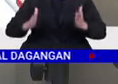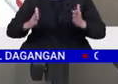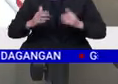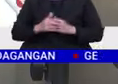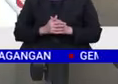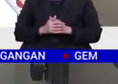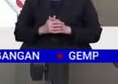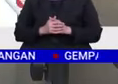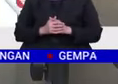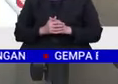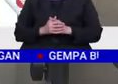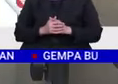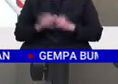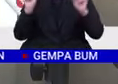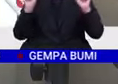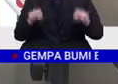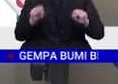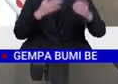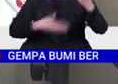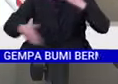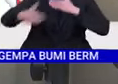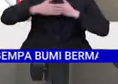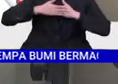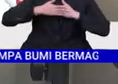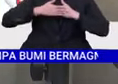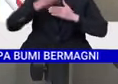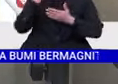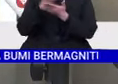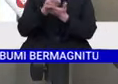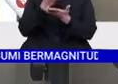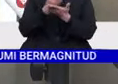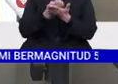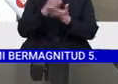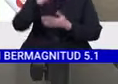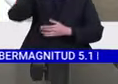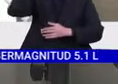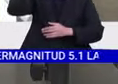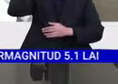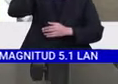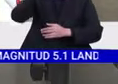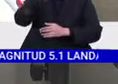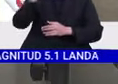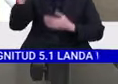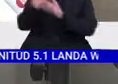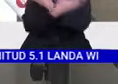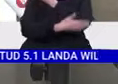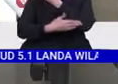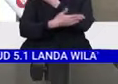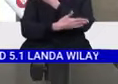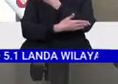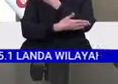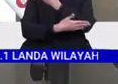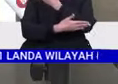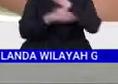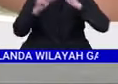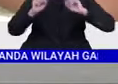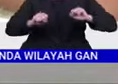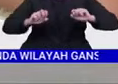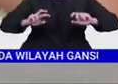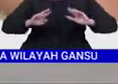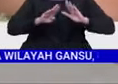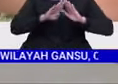nanti tentunya akan dapat mengembalikan lagi ekonomi negeri Sabah dan negara lebih dinamik